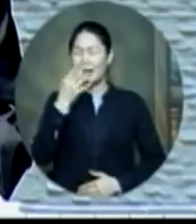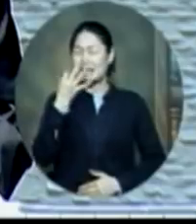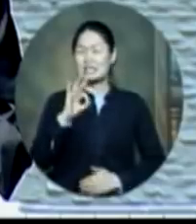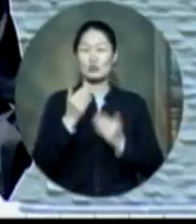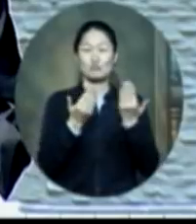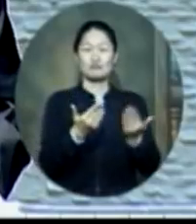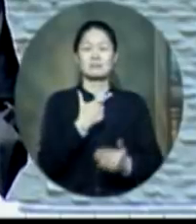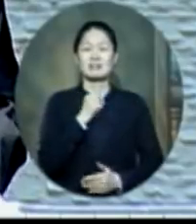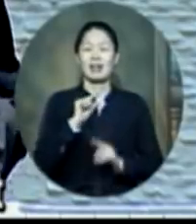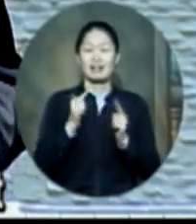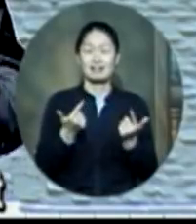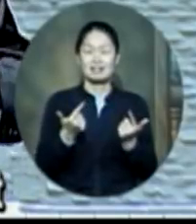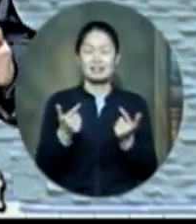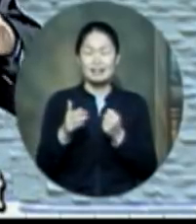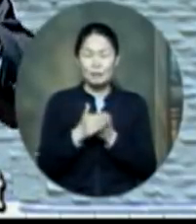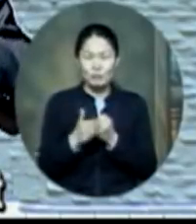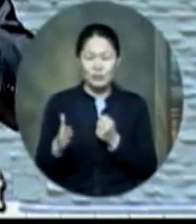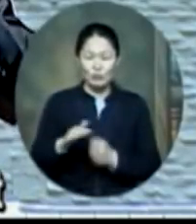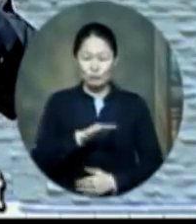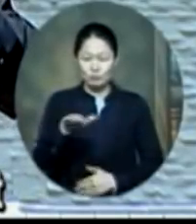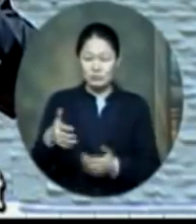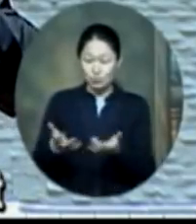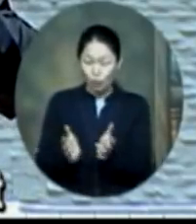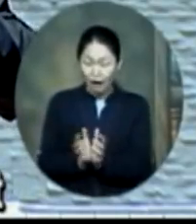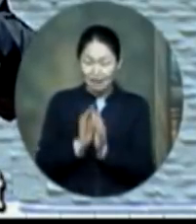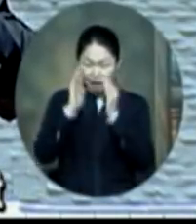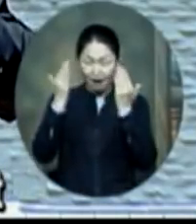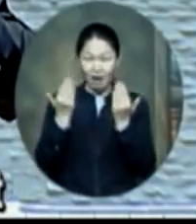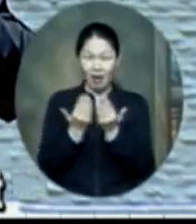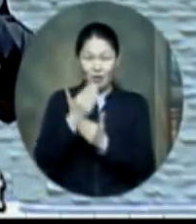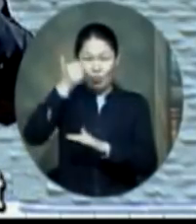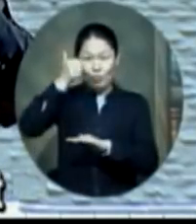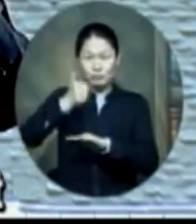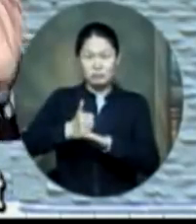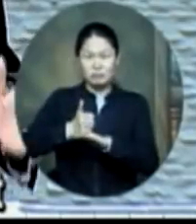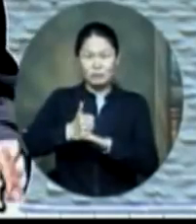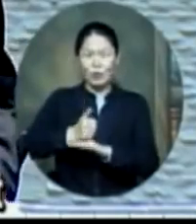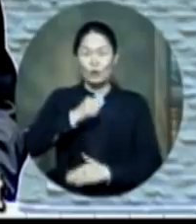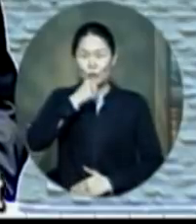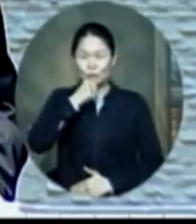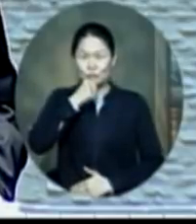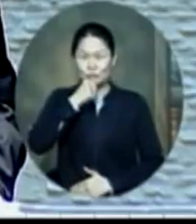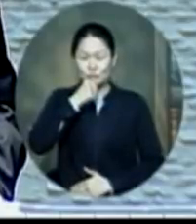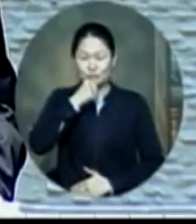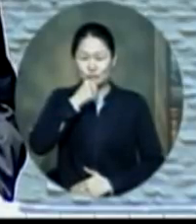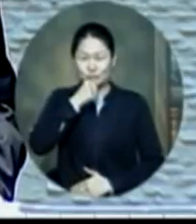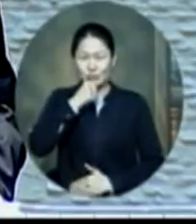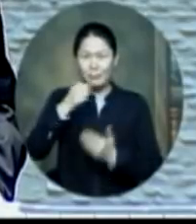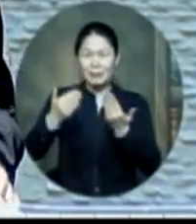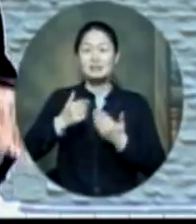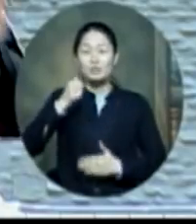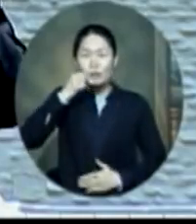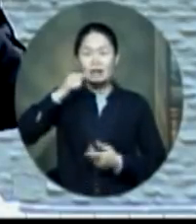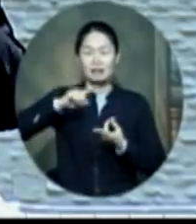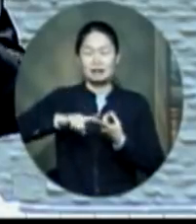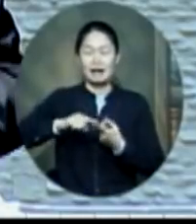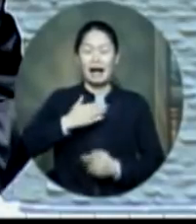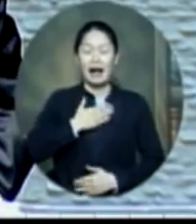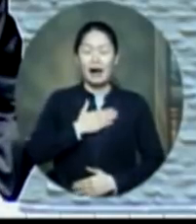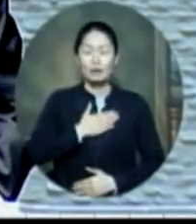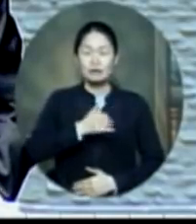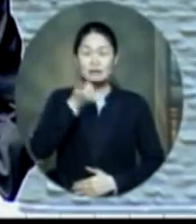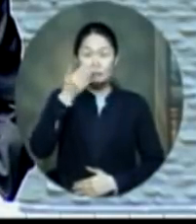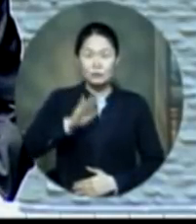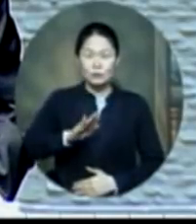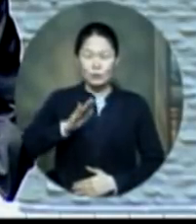되더래. 그래서 우리 조가 다 결국은 점수를 다 잃어버릴 것을 알면서도 자기 주장을